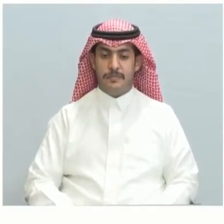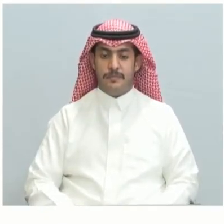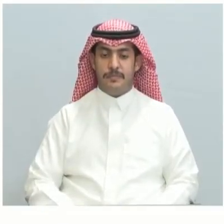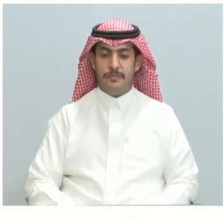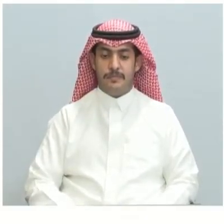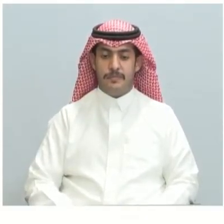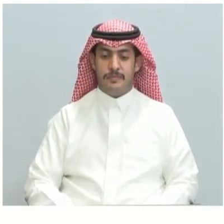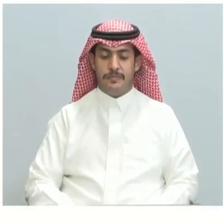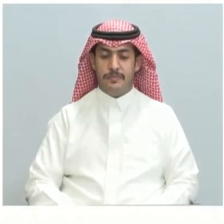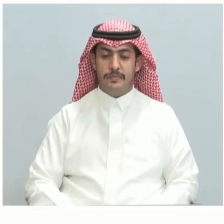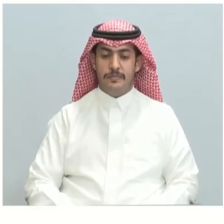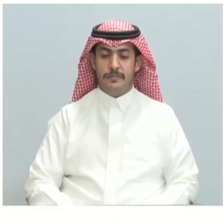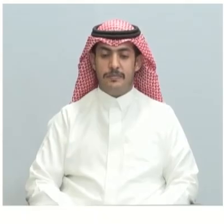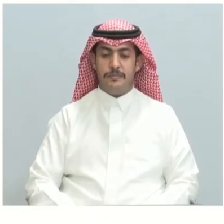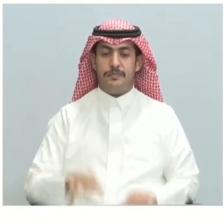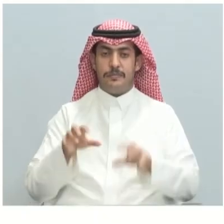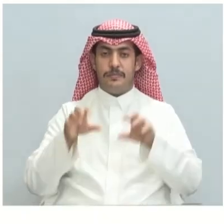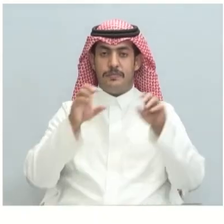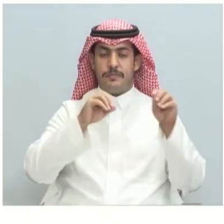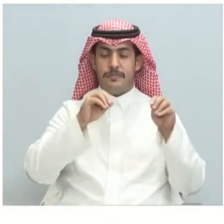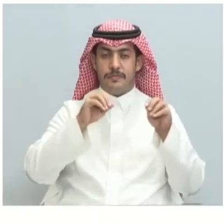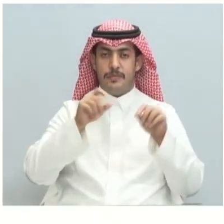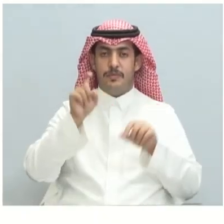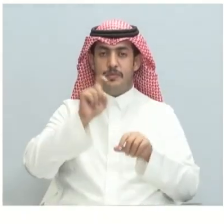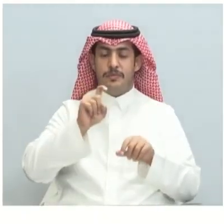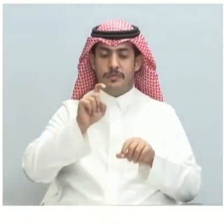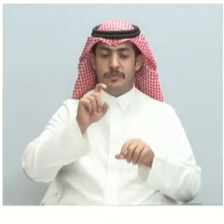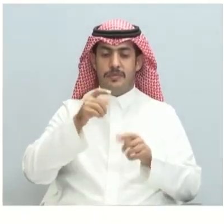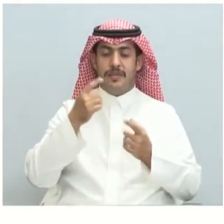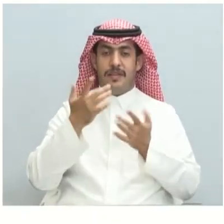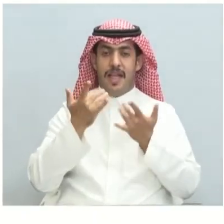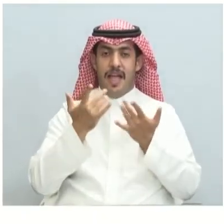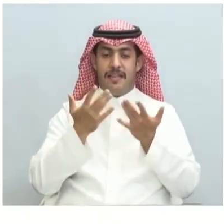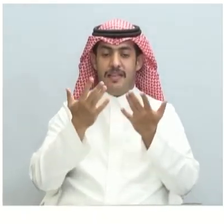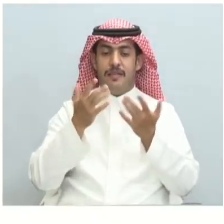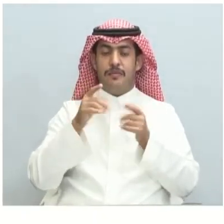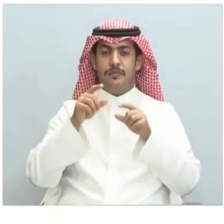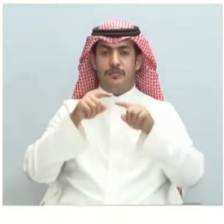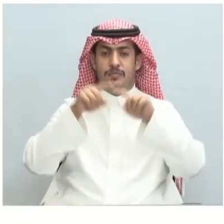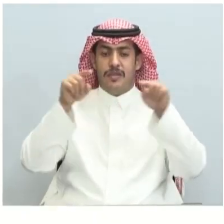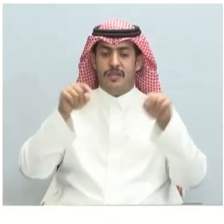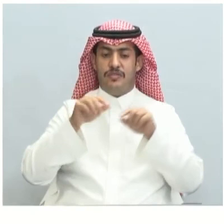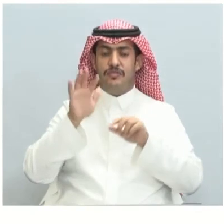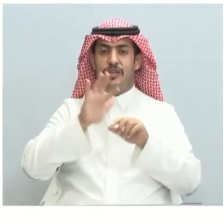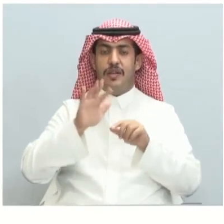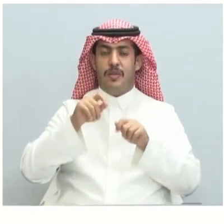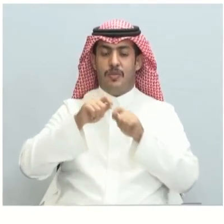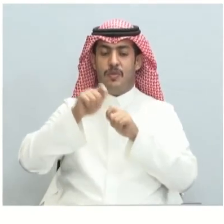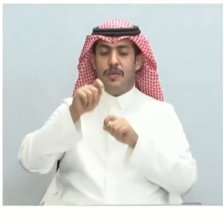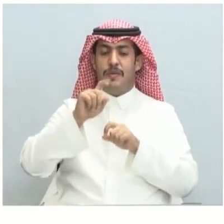عليها الان ننتقل وياكم الى السؤال التالي حديقه مستطيله الشكل طولها